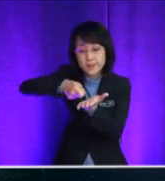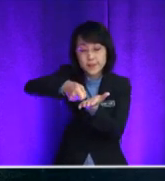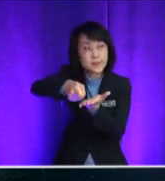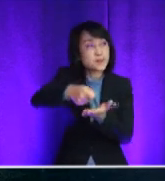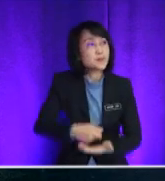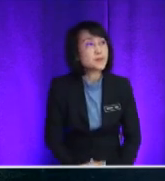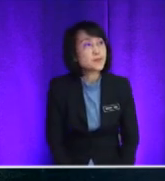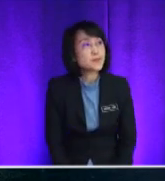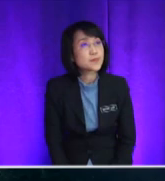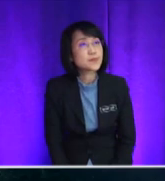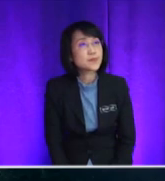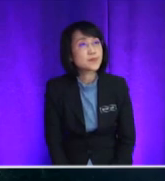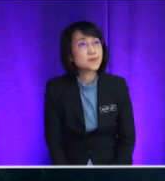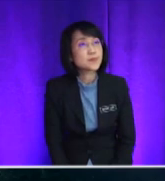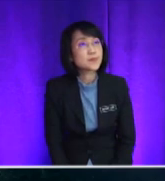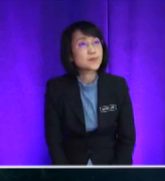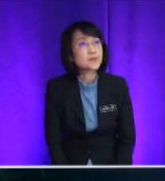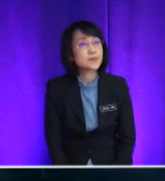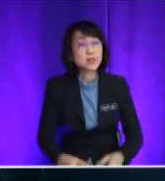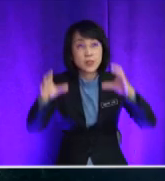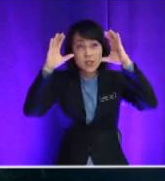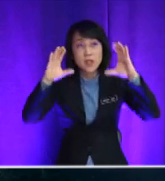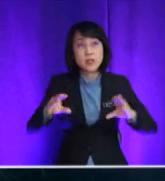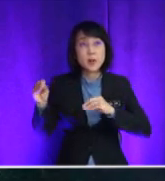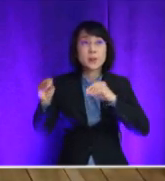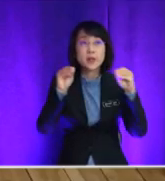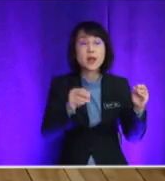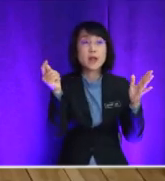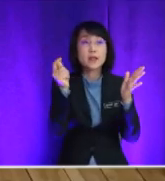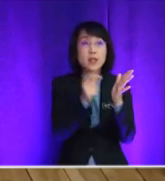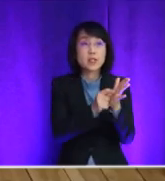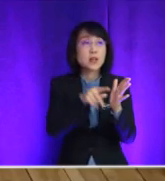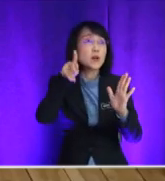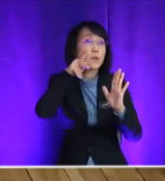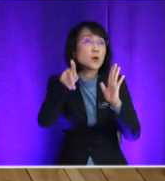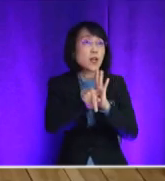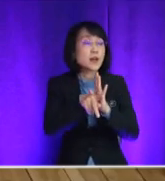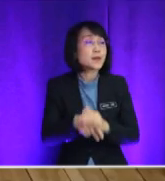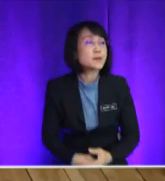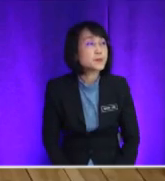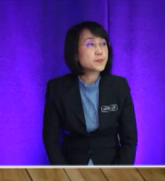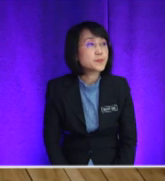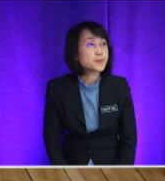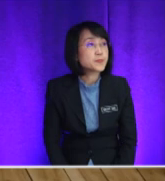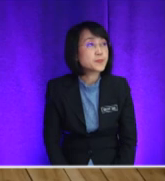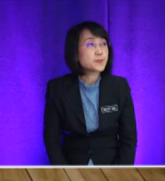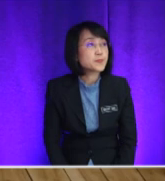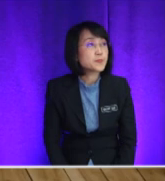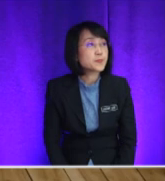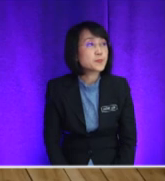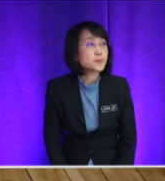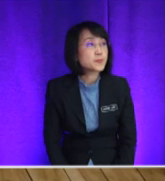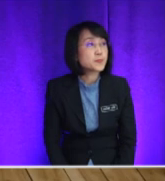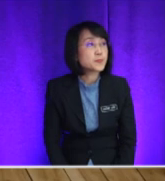oke Ini adalah cara kita pindahkan tendo pola yang pertama rodesore dan kertas kabel boleh mana-mana antara dua ini